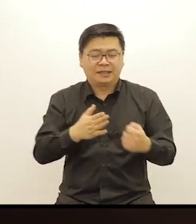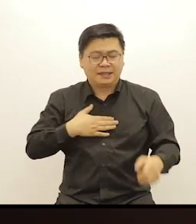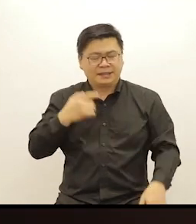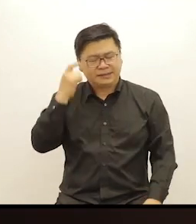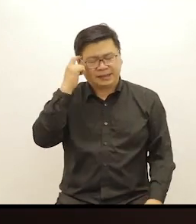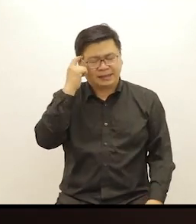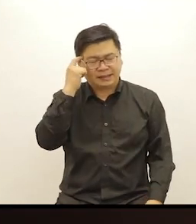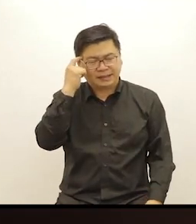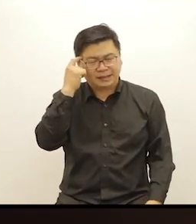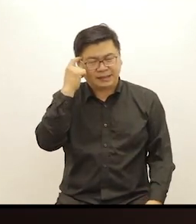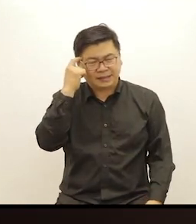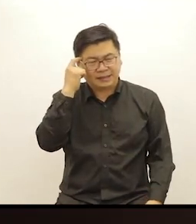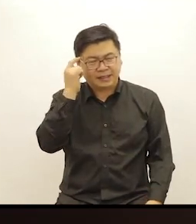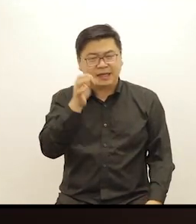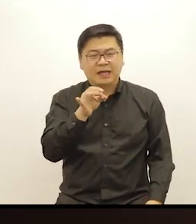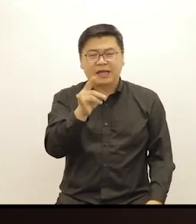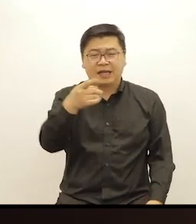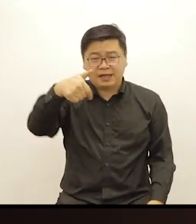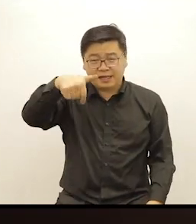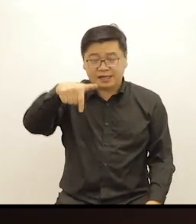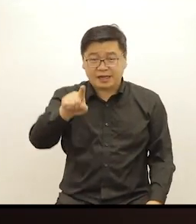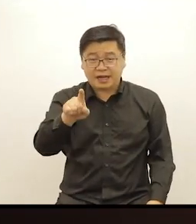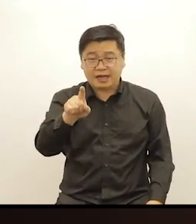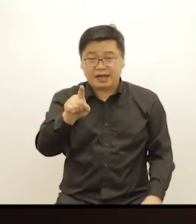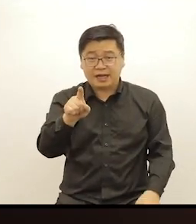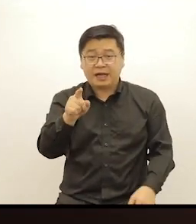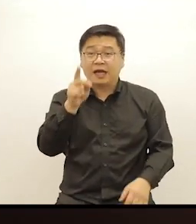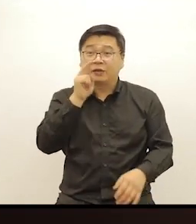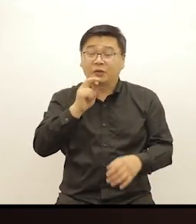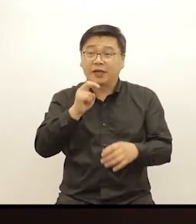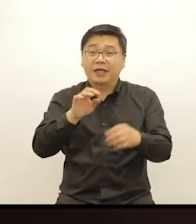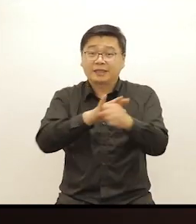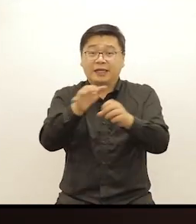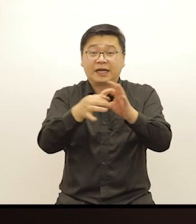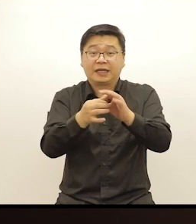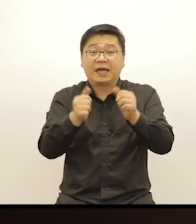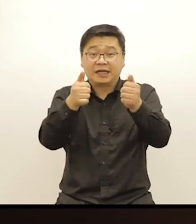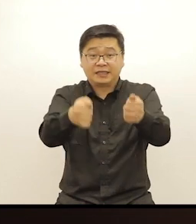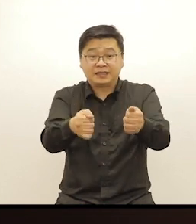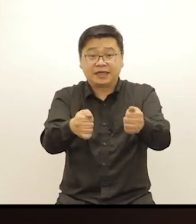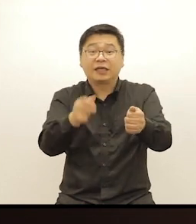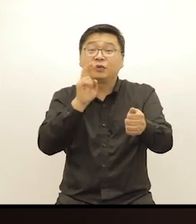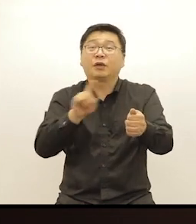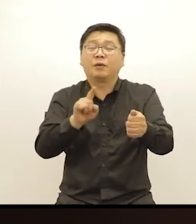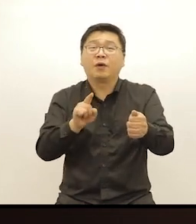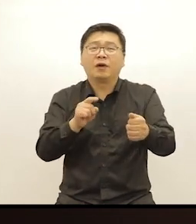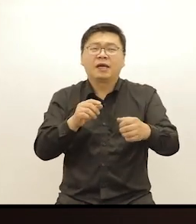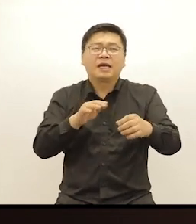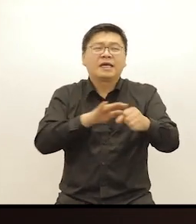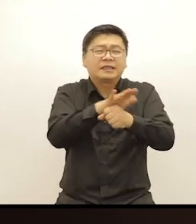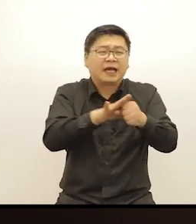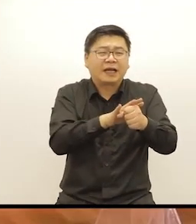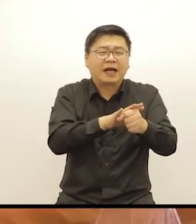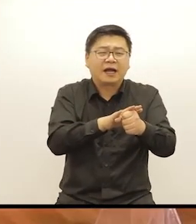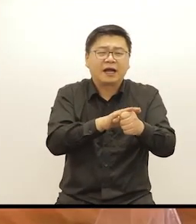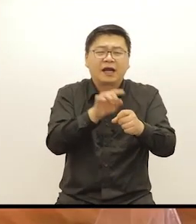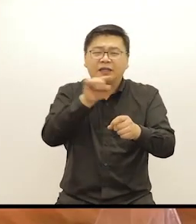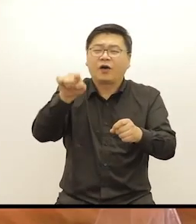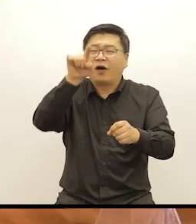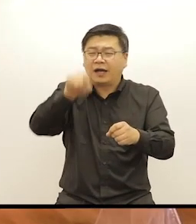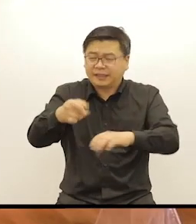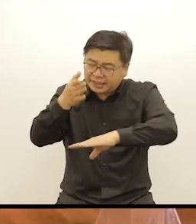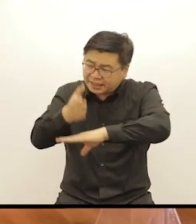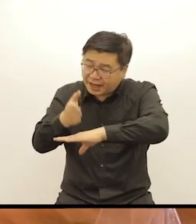때 그 엘가의 사랑의 인사는 정말 그 사랑 플러스 감사가 포함된